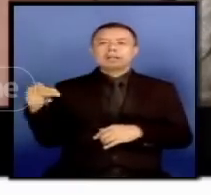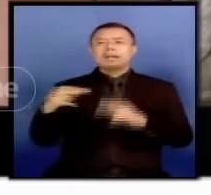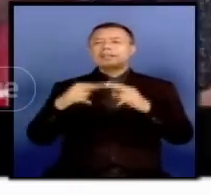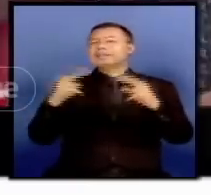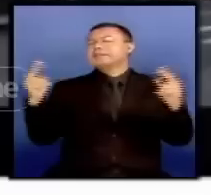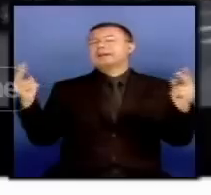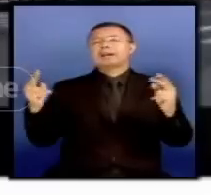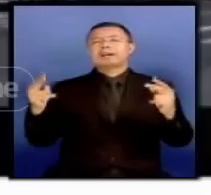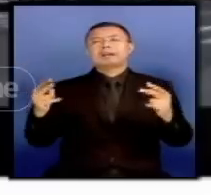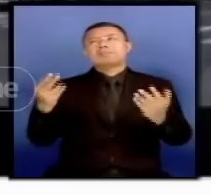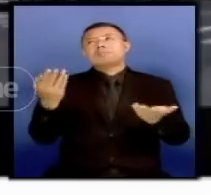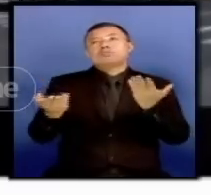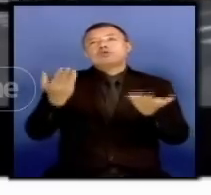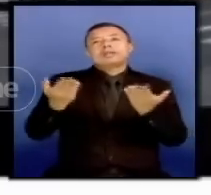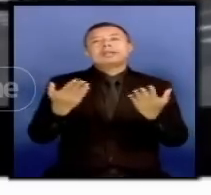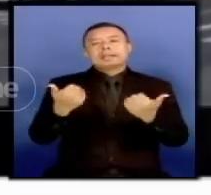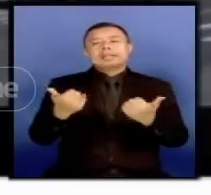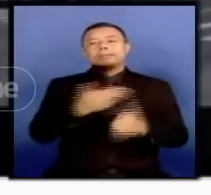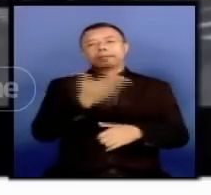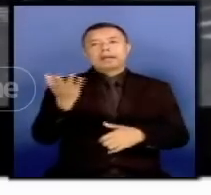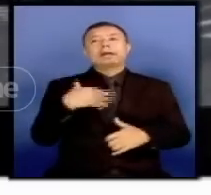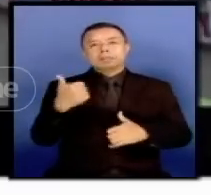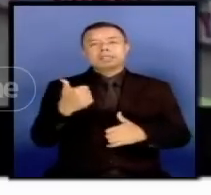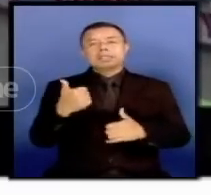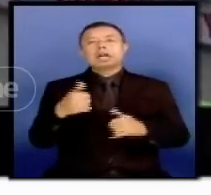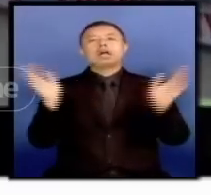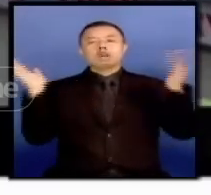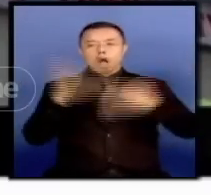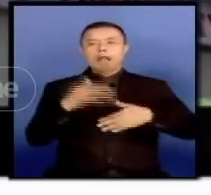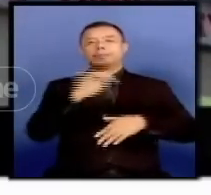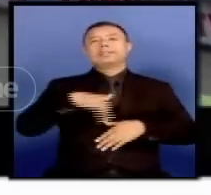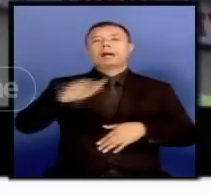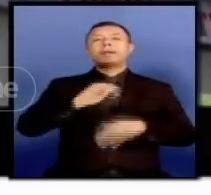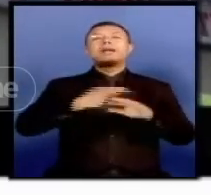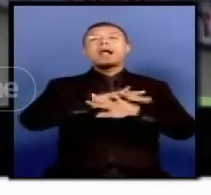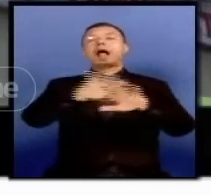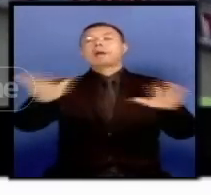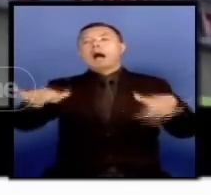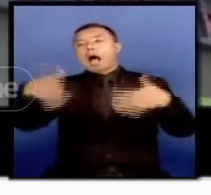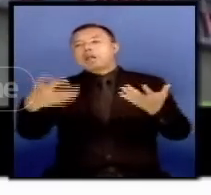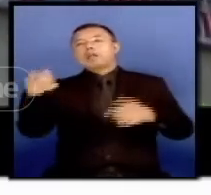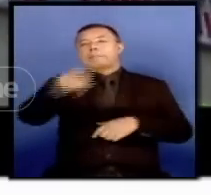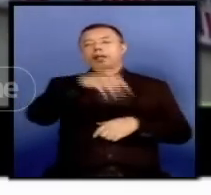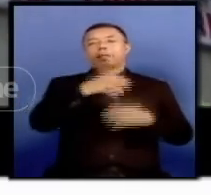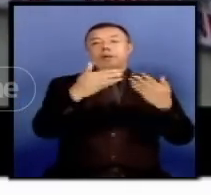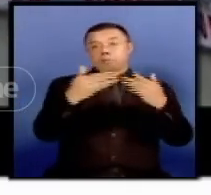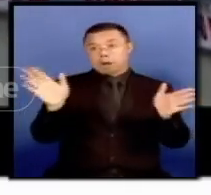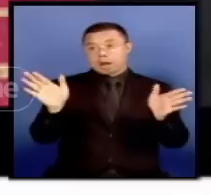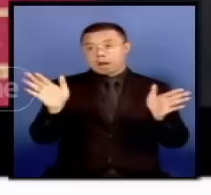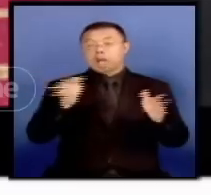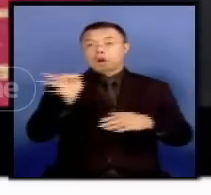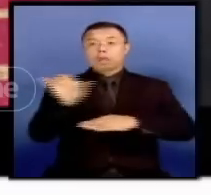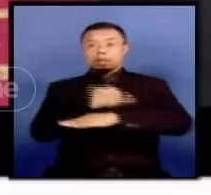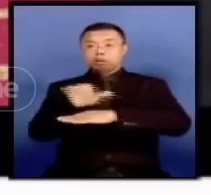sangat memungkinkan mereka untuk menggelar sholat id di lapangan atau di tempat terbuka. Dan di kota New